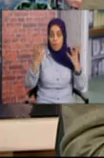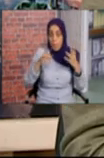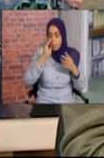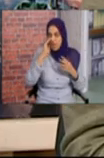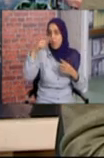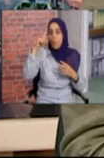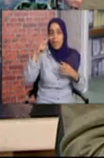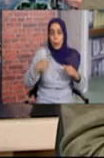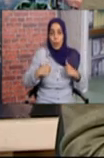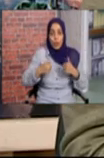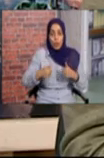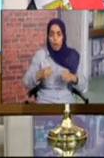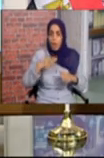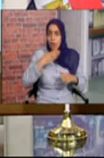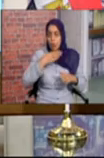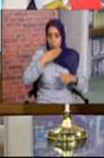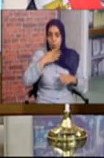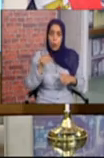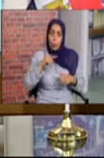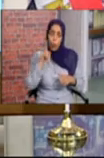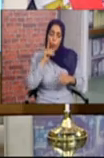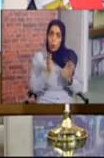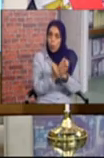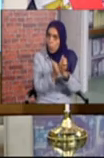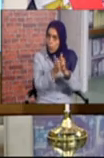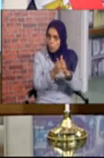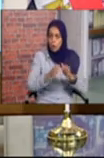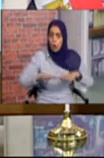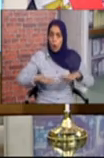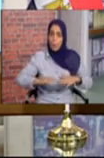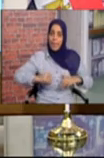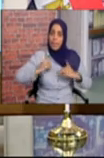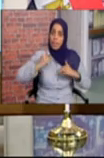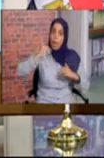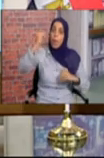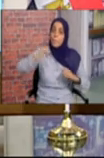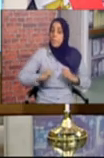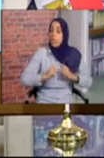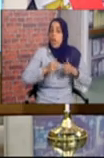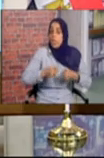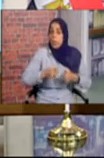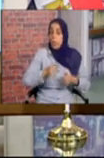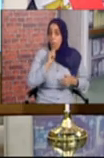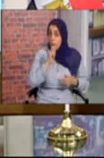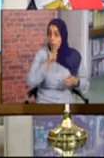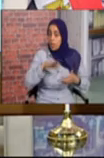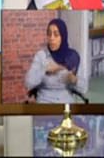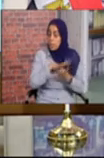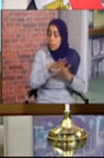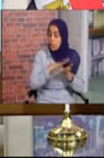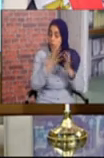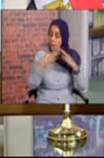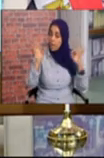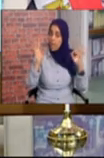لمين؟ لوالدك وأسرتك. ما احنا بنجيب إنسان وبعد كده طلعت بتقدم بقى بتعالج مشاكل المجتمع